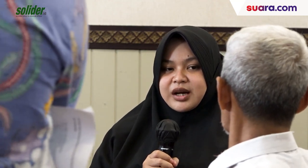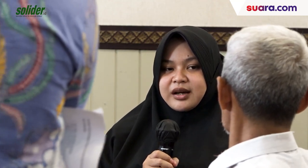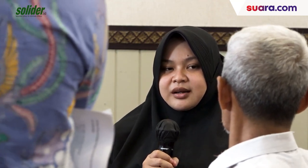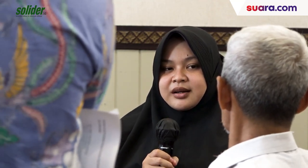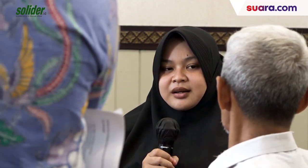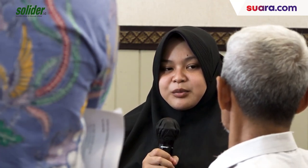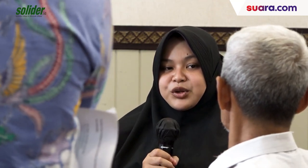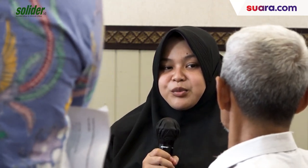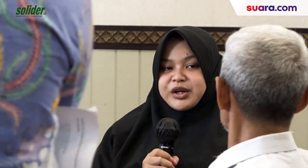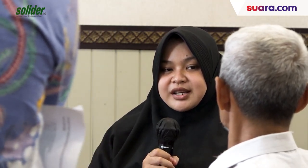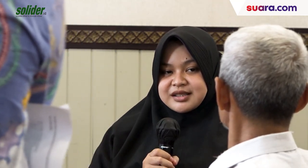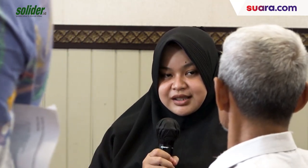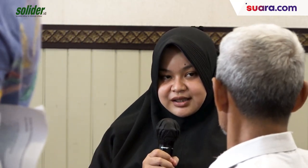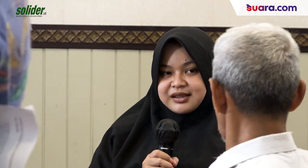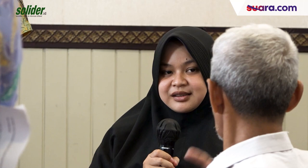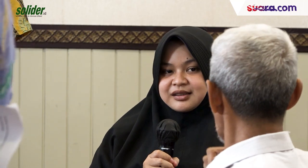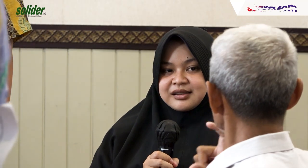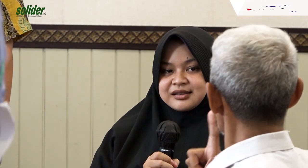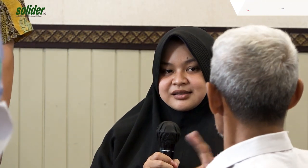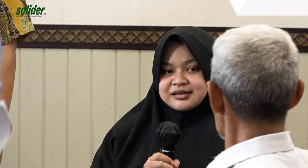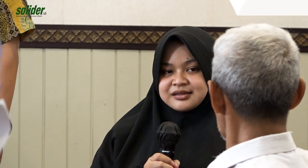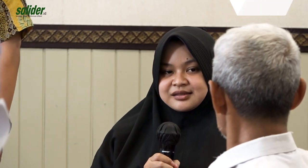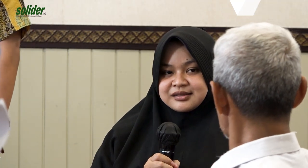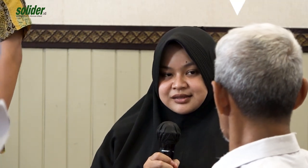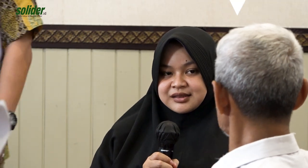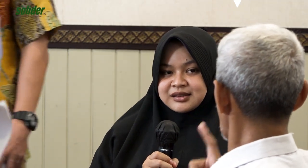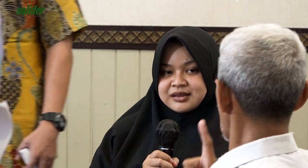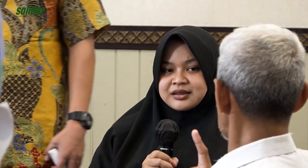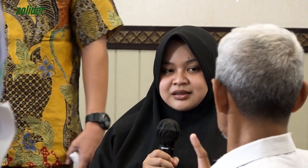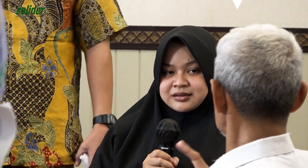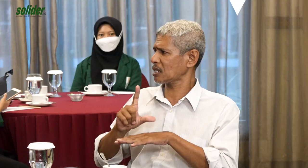umum yang juga punya budaya sendiri